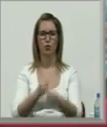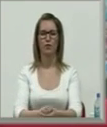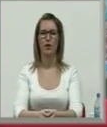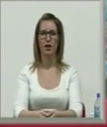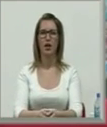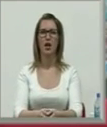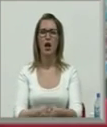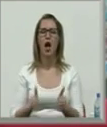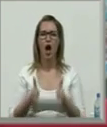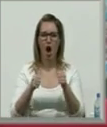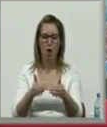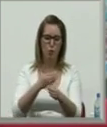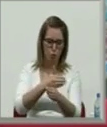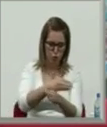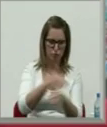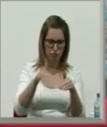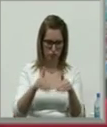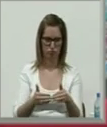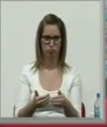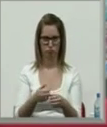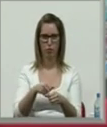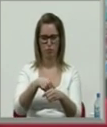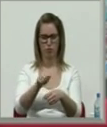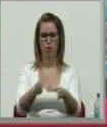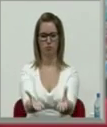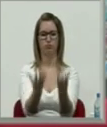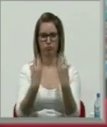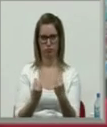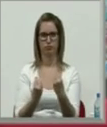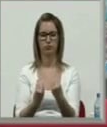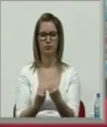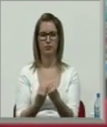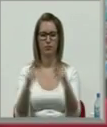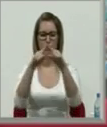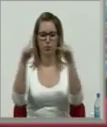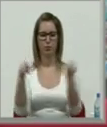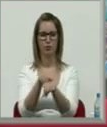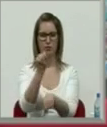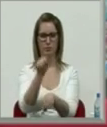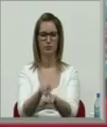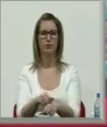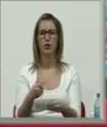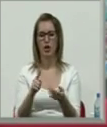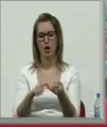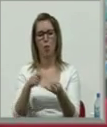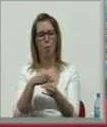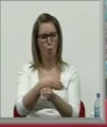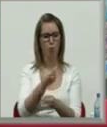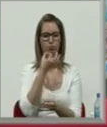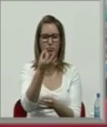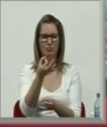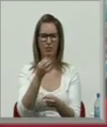otrzymania później jakichś dokumentu potwierdzającego kwalifikacje oni mogli w konkretne miejsce udać się z zapytaniem o